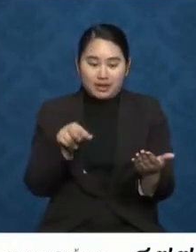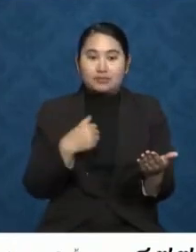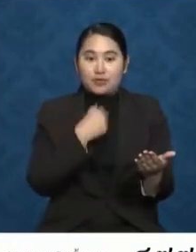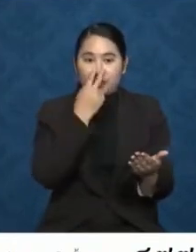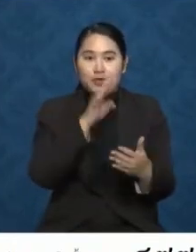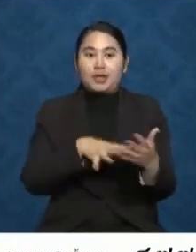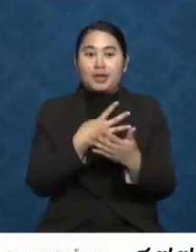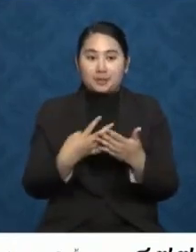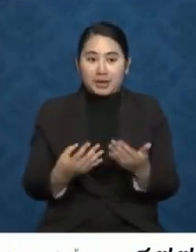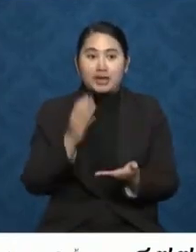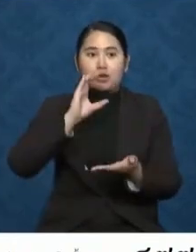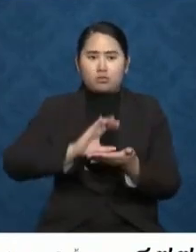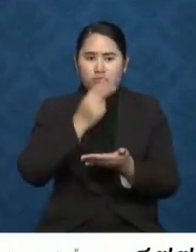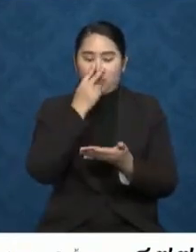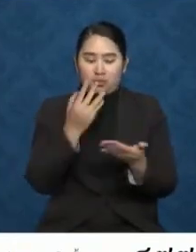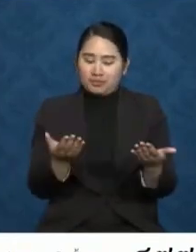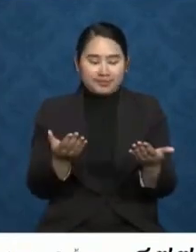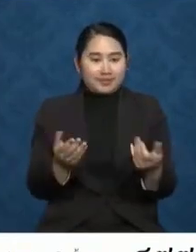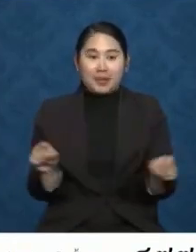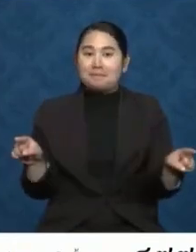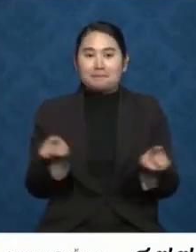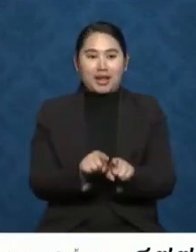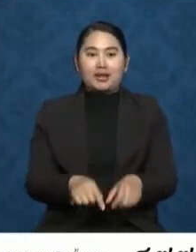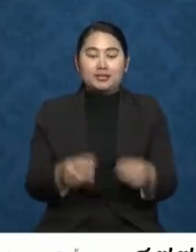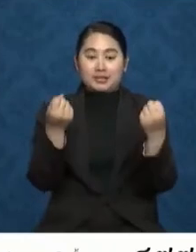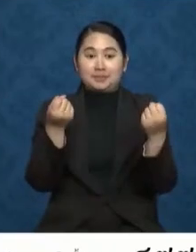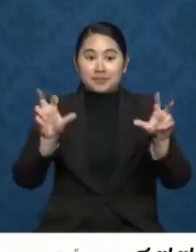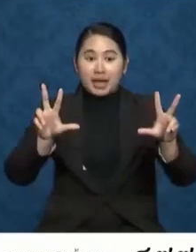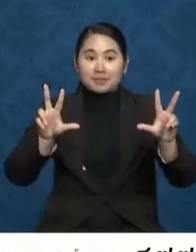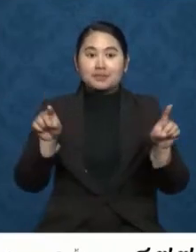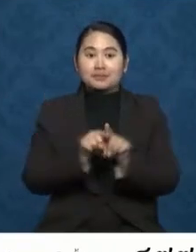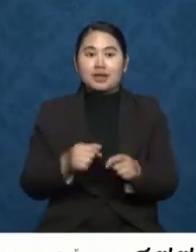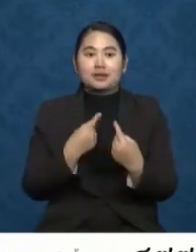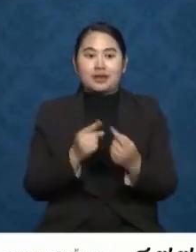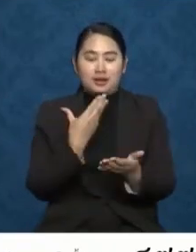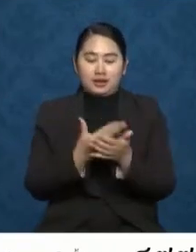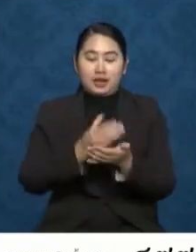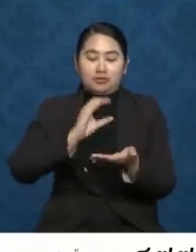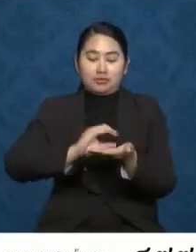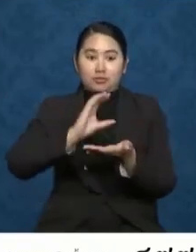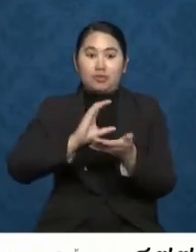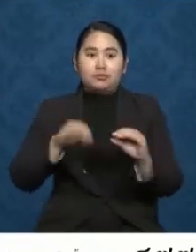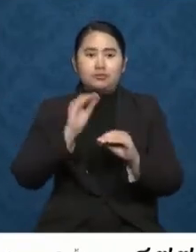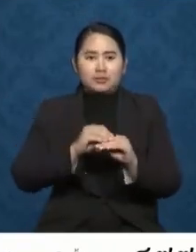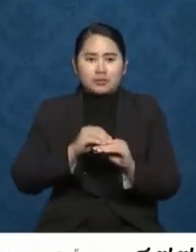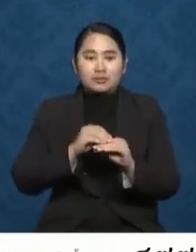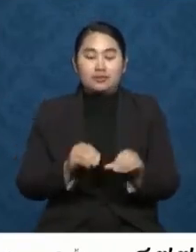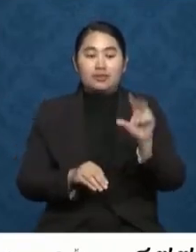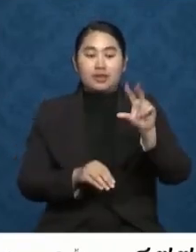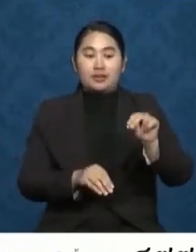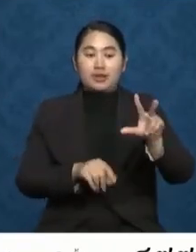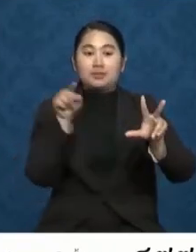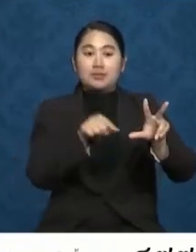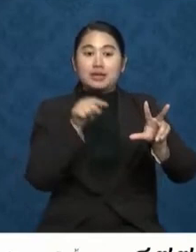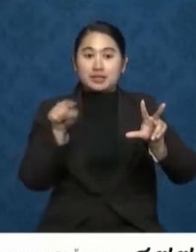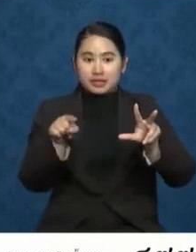ประมาณด้านความมั่นคงมันเหมือนกันทั้งหมดครับมีทั้งหมด13แผนแต่ด้วยวงเงินงบประมาณที่เพิ่มขึ้น 33%